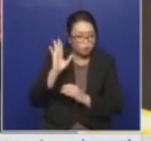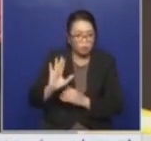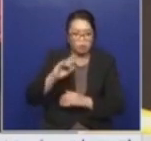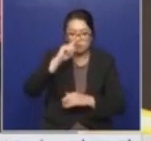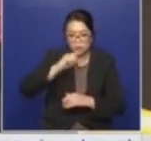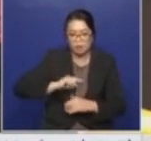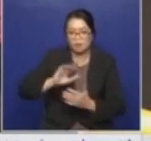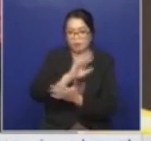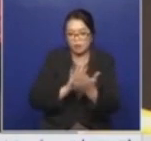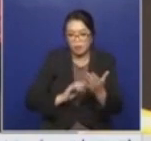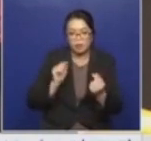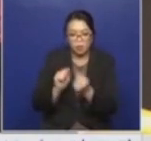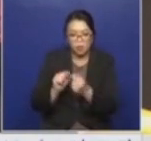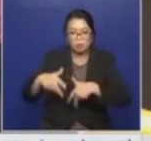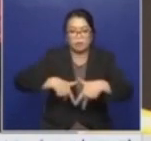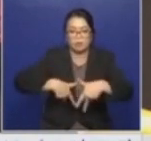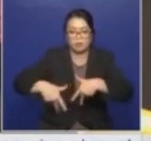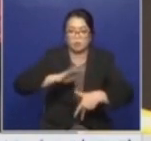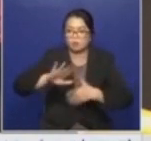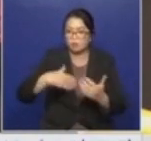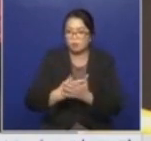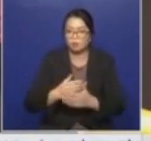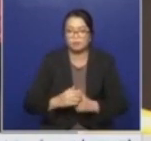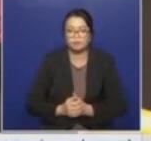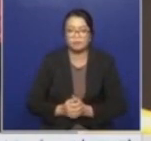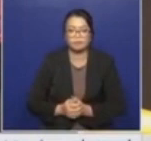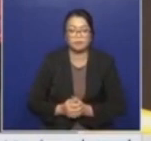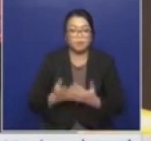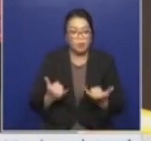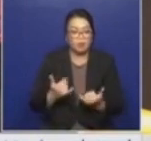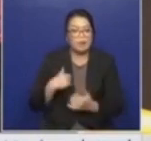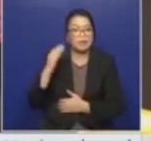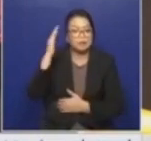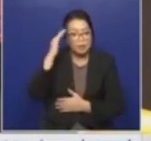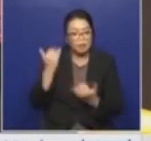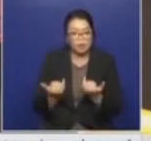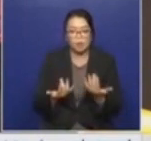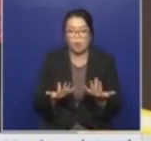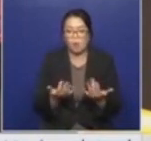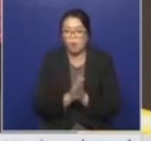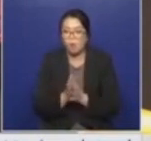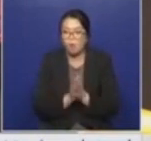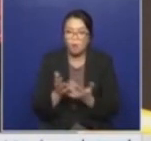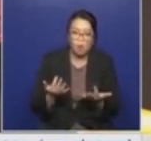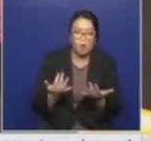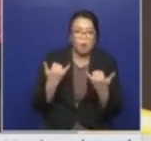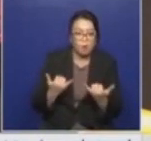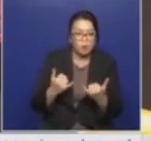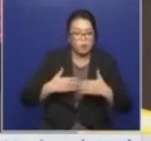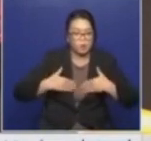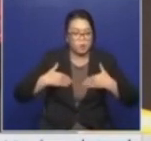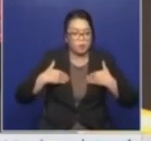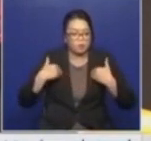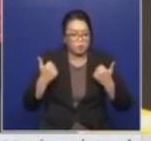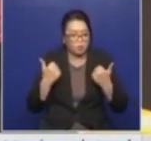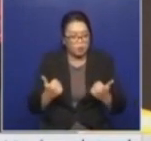ชน์สูงสุดต่อพี่น้องประชาชนซึ่งในวันนี้นี่ทราบว่าเฝ้าคอยเฝ้าหวัง